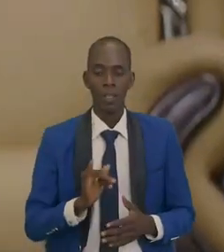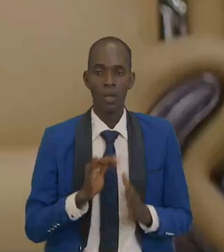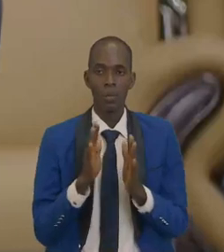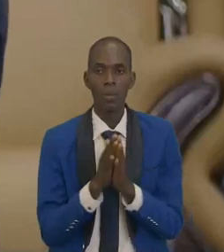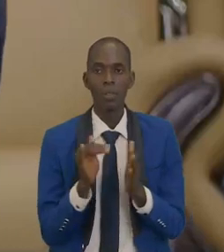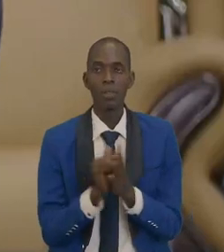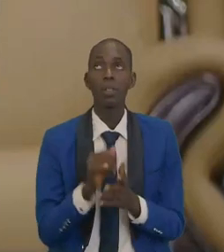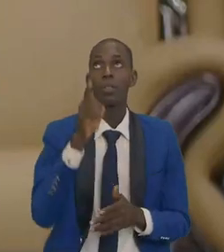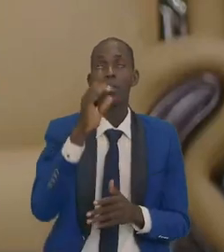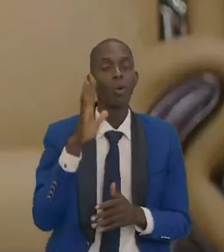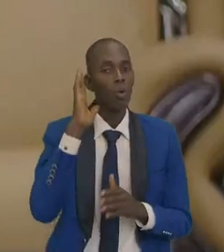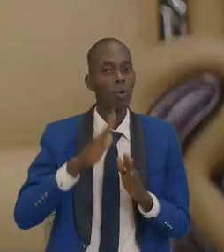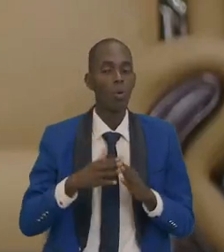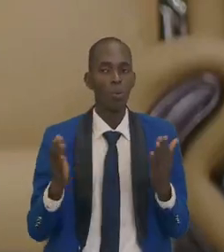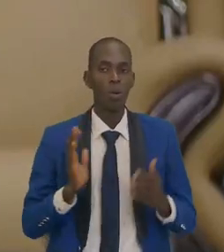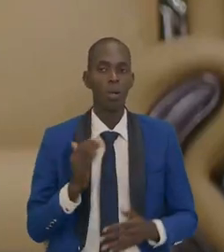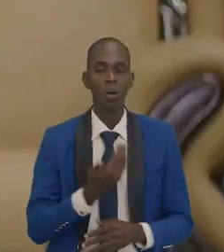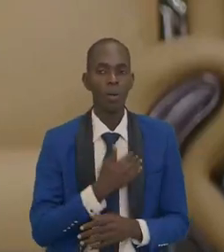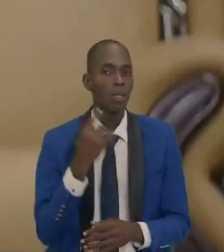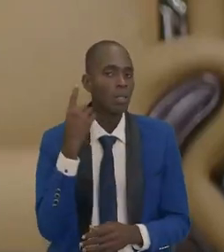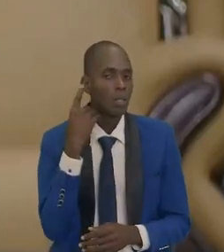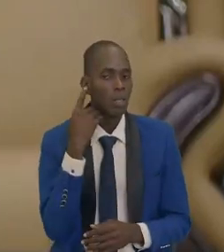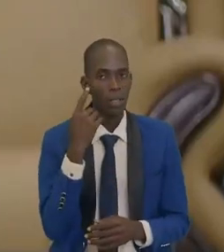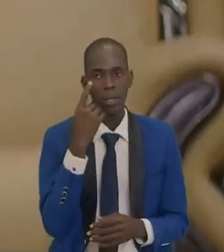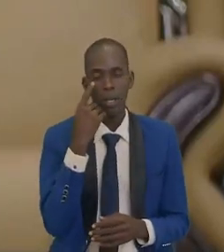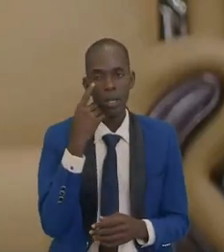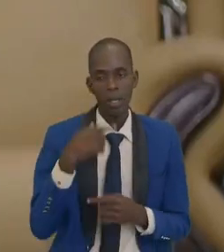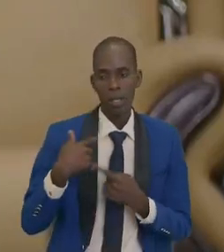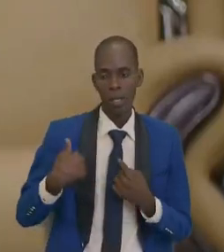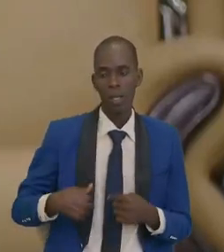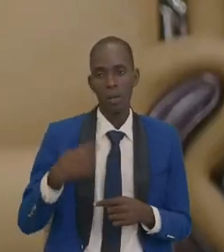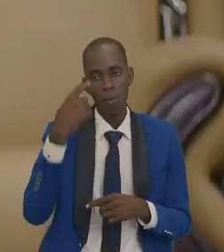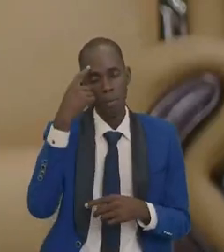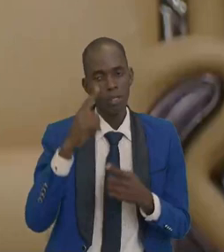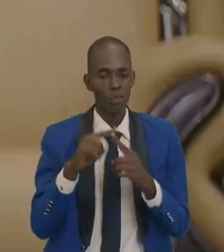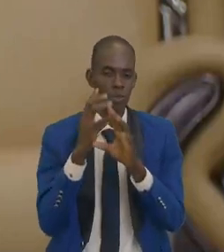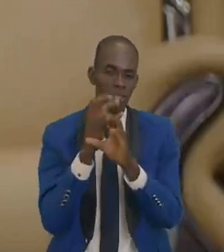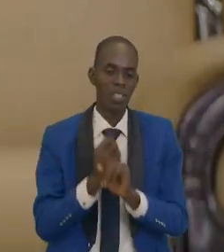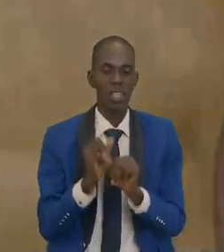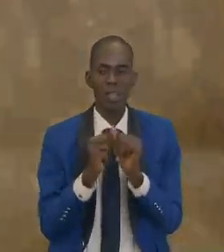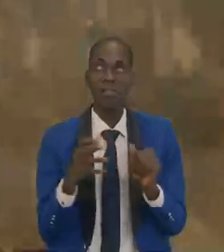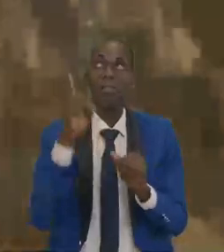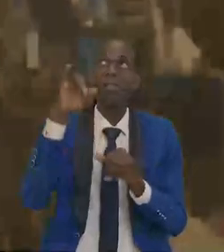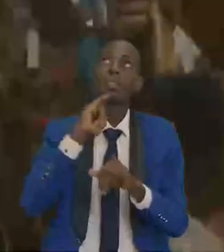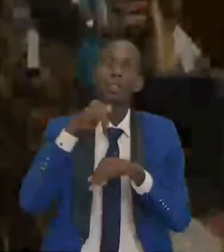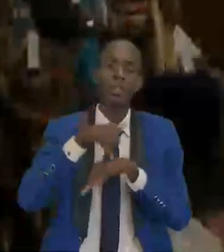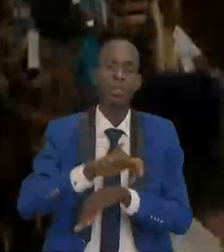Seigneur ouvre nos oreilles, notre cœur pour recevoir tout ce qu'il nous envoie.